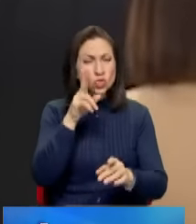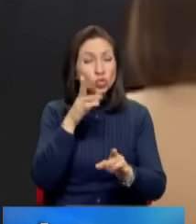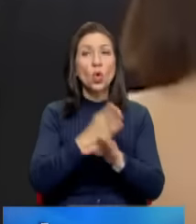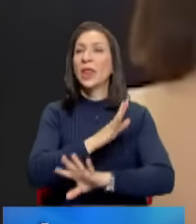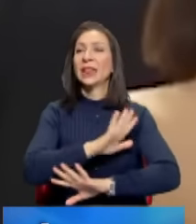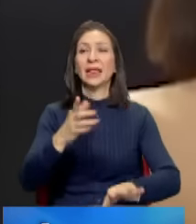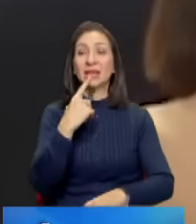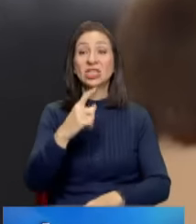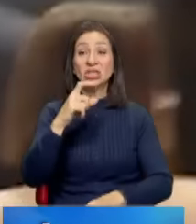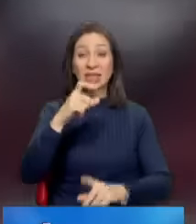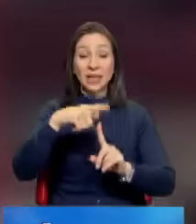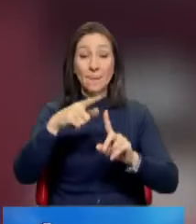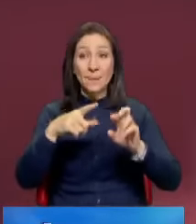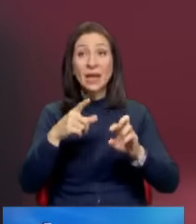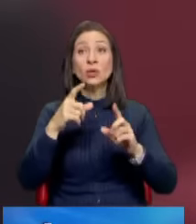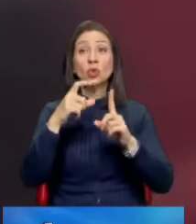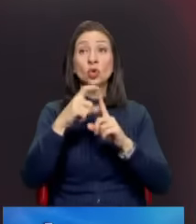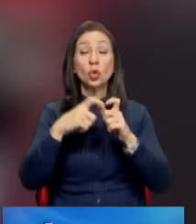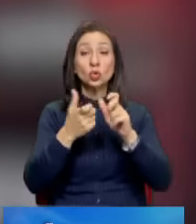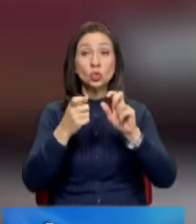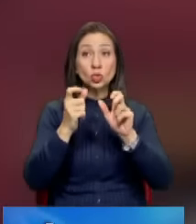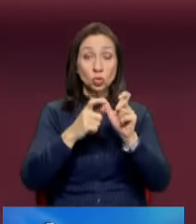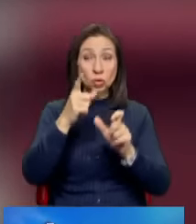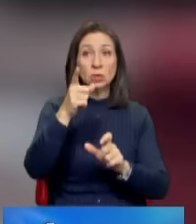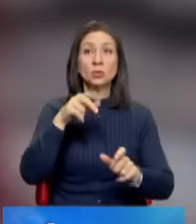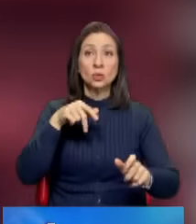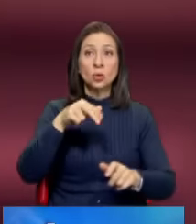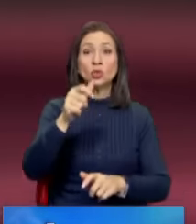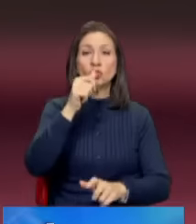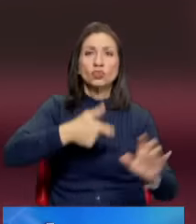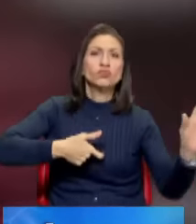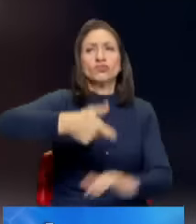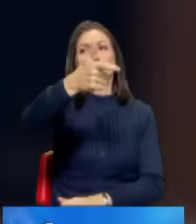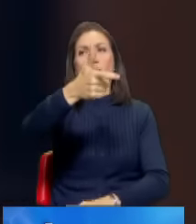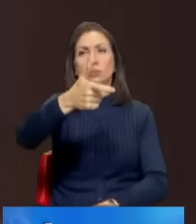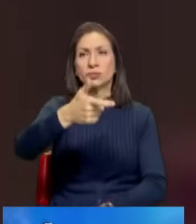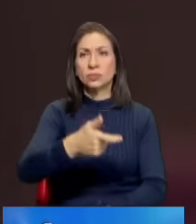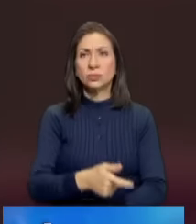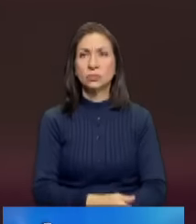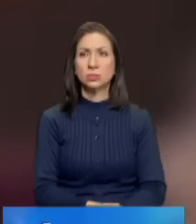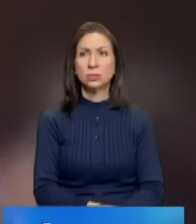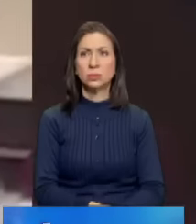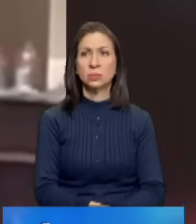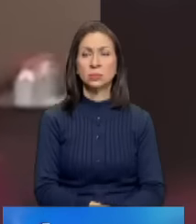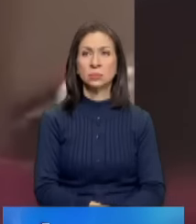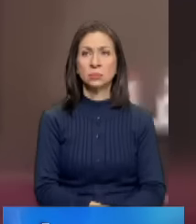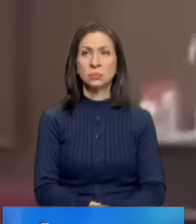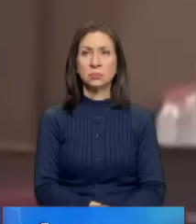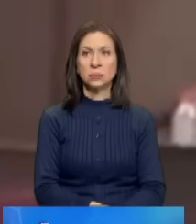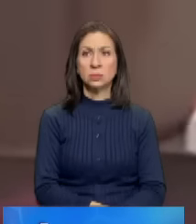çıktı. CTP'li vekil Doğuş Derya kürsüye yürüdü. Öztürklerin yüzüne su fırlattı.